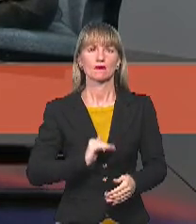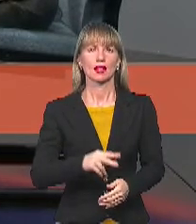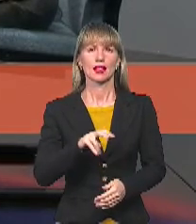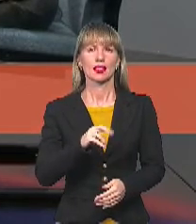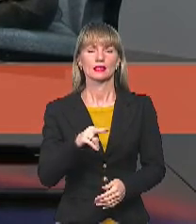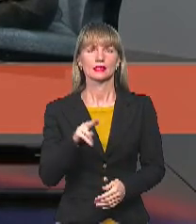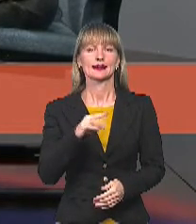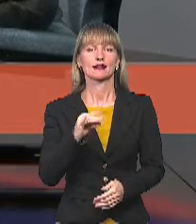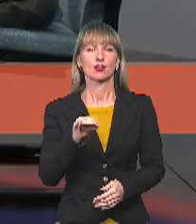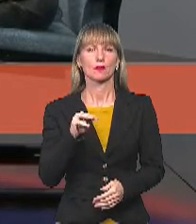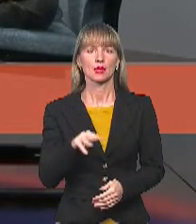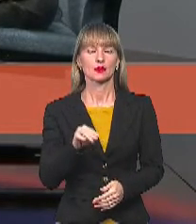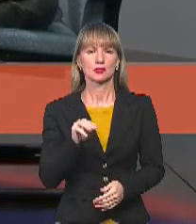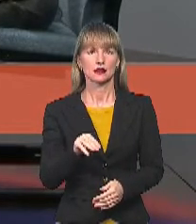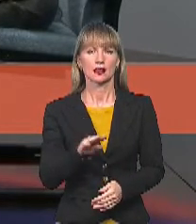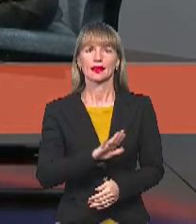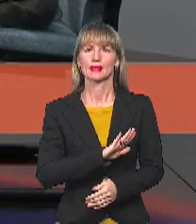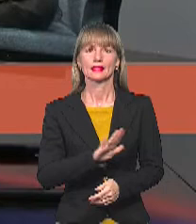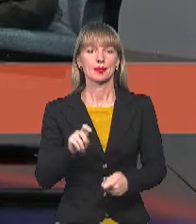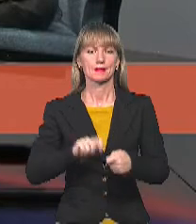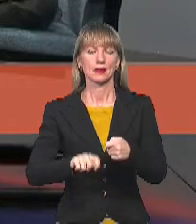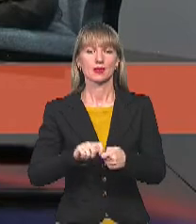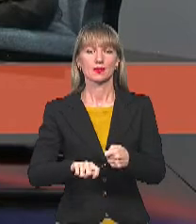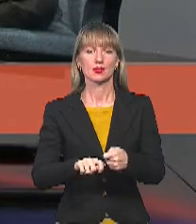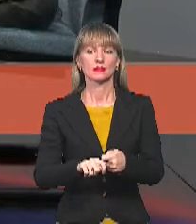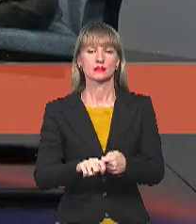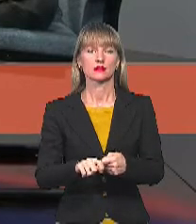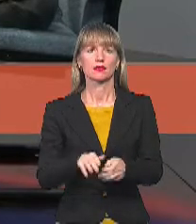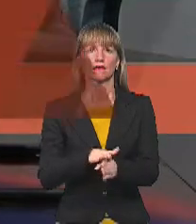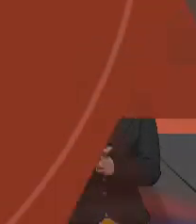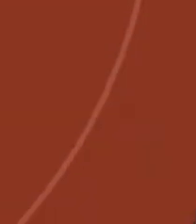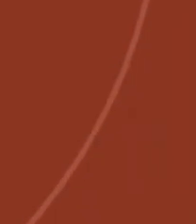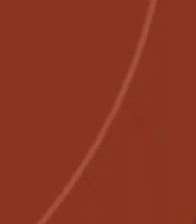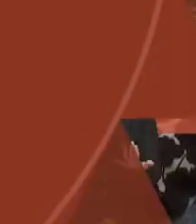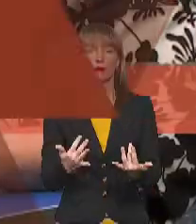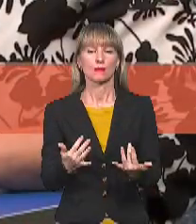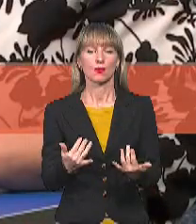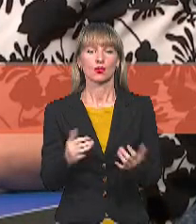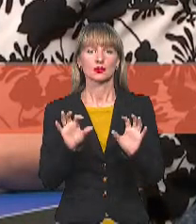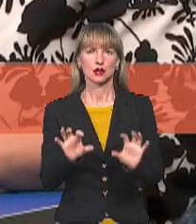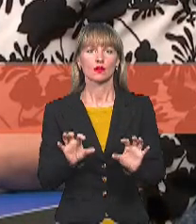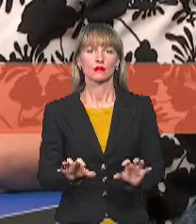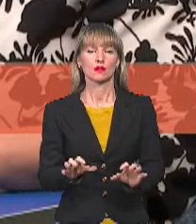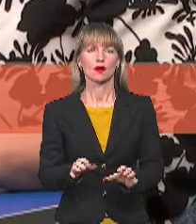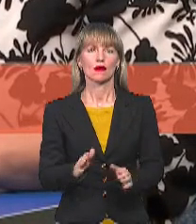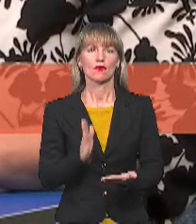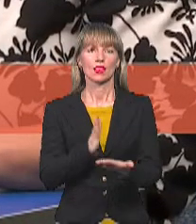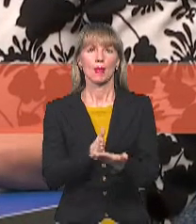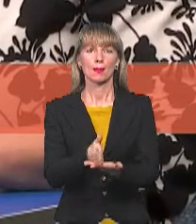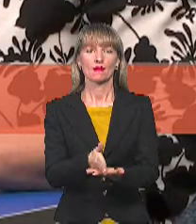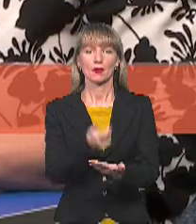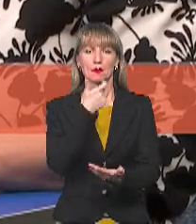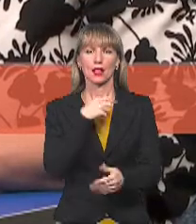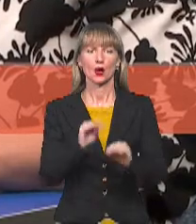Land Development не перевіряється. Перевіряється додержання вимог чинного законодавства в сфері благоустрою